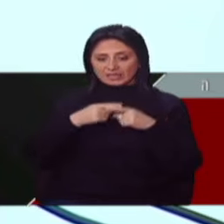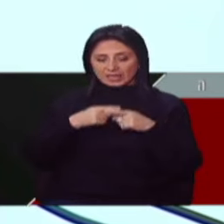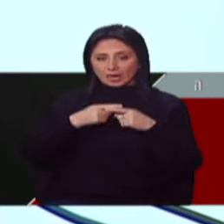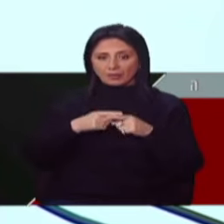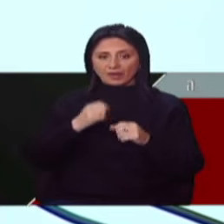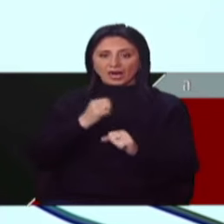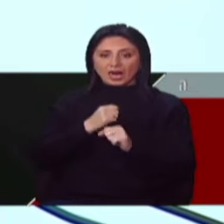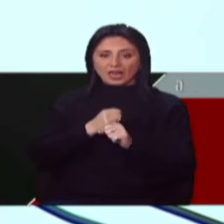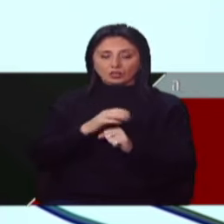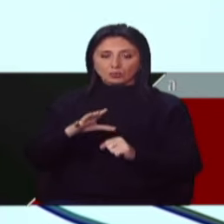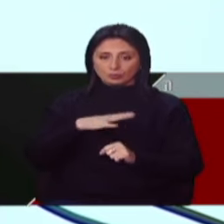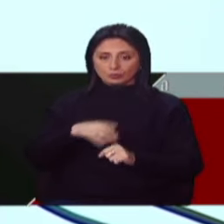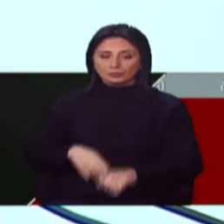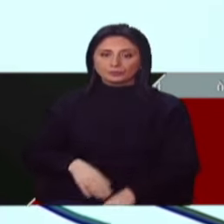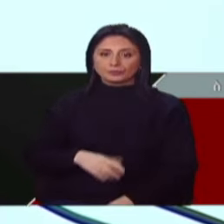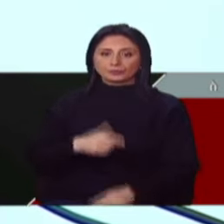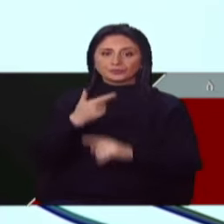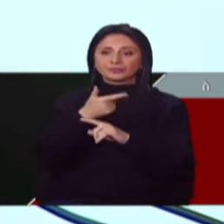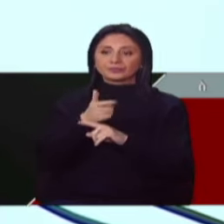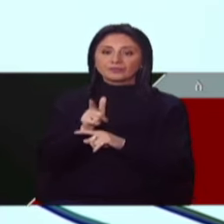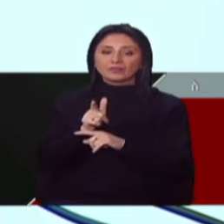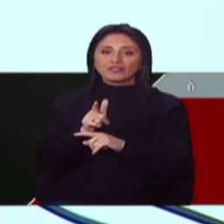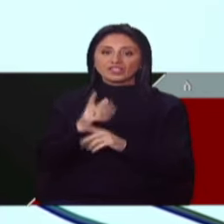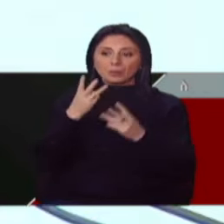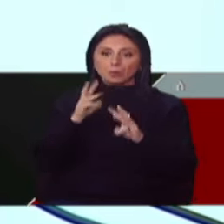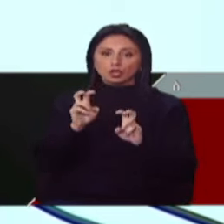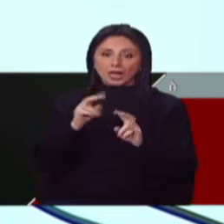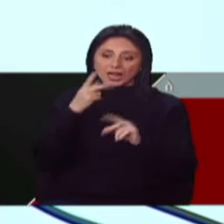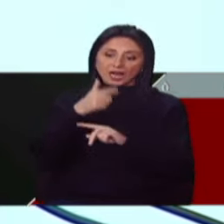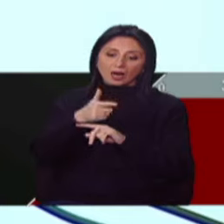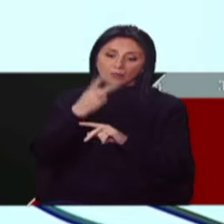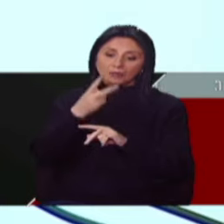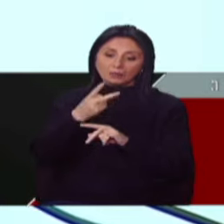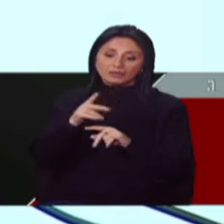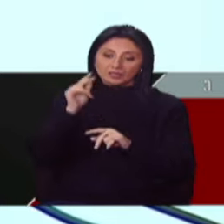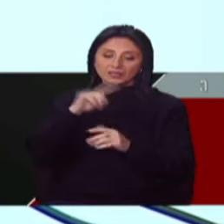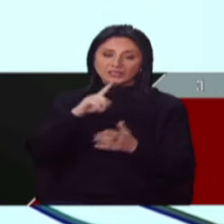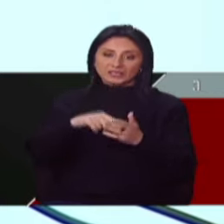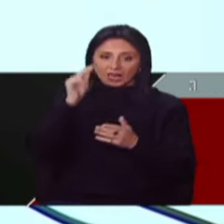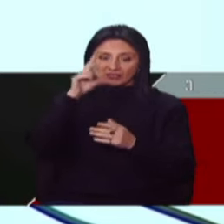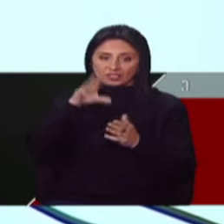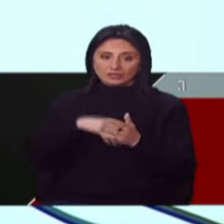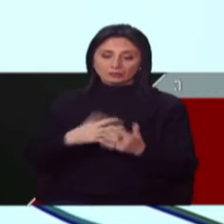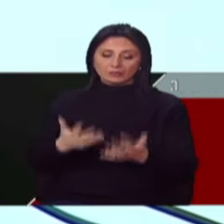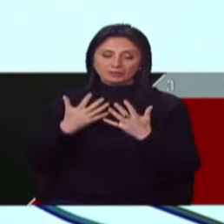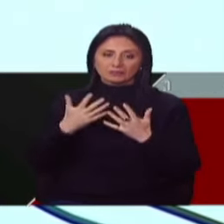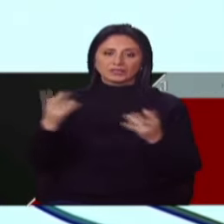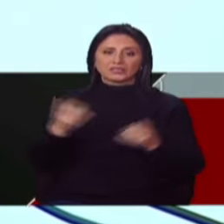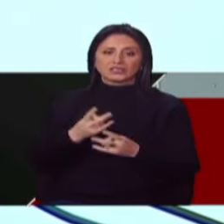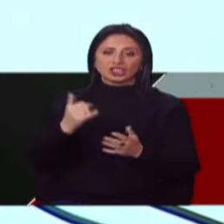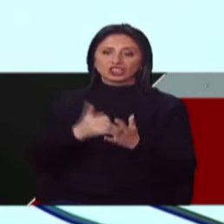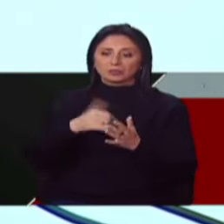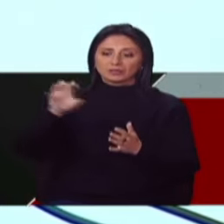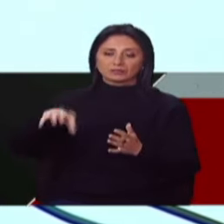ასევე გაკეთებული ჰქონდა ვიდეო მოდელირებაც. აღნიშნული საკითხის შესწავლამ კიდევ უფრო ცხადყო, რომ საჭიროა